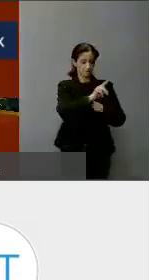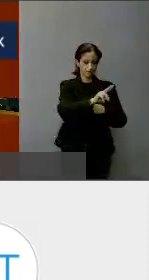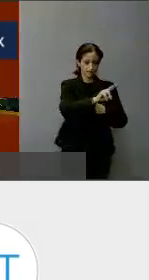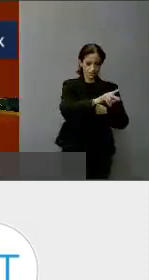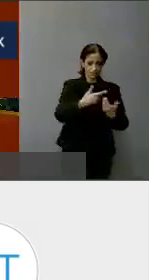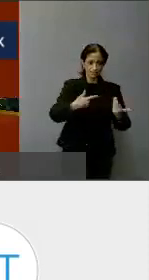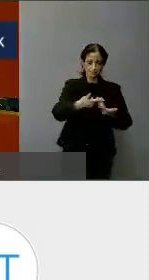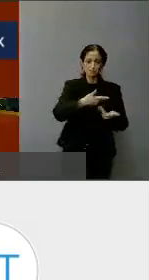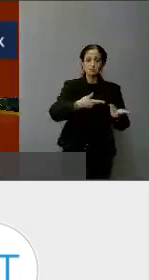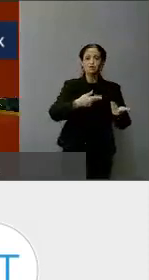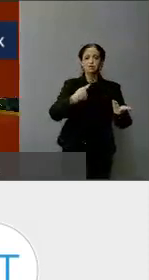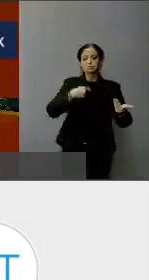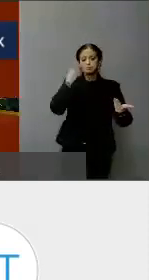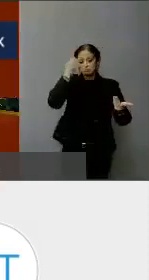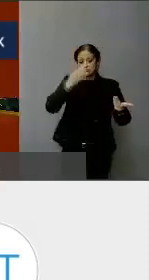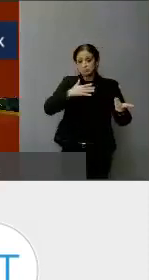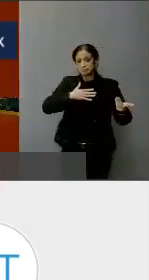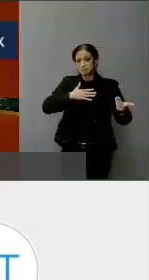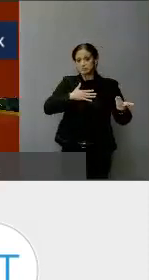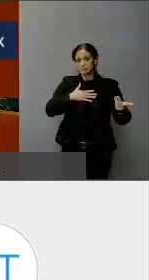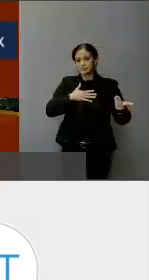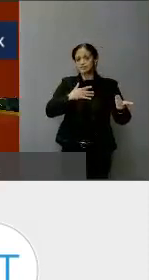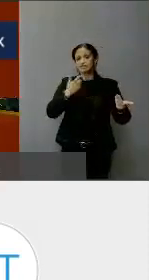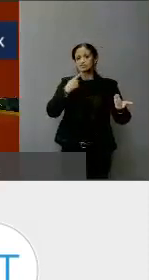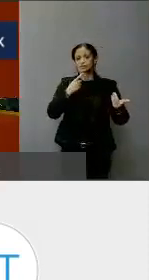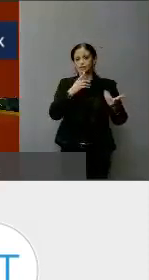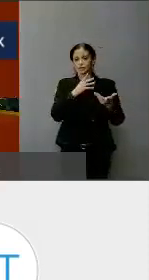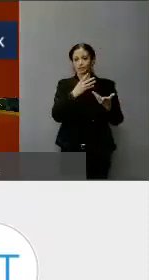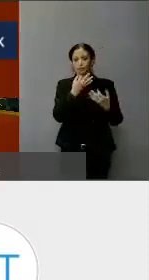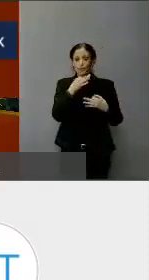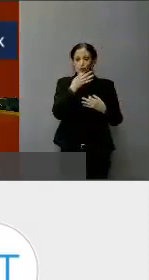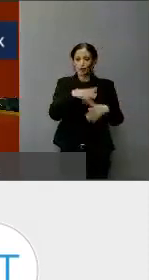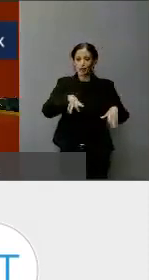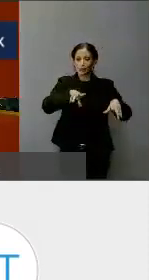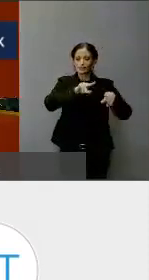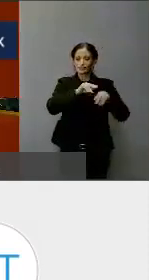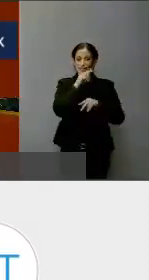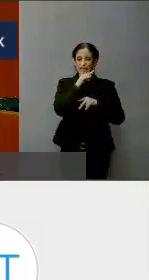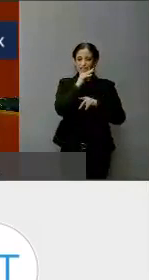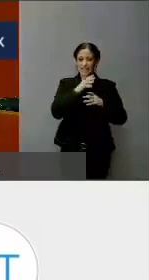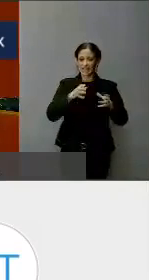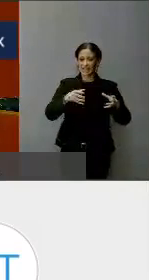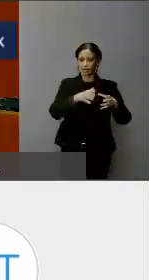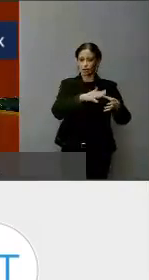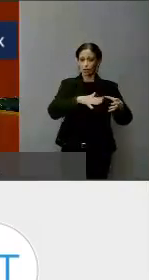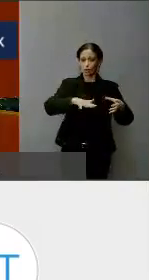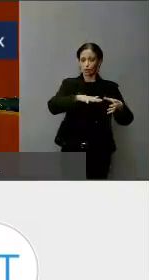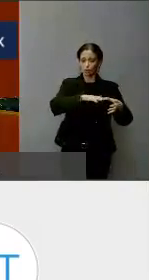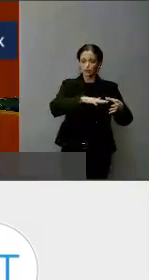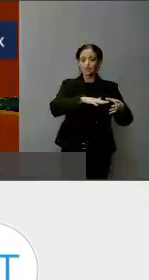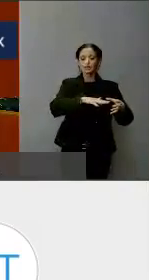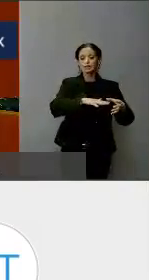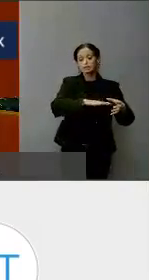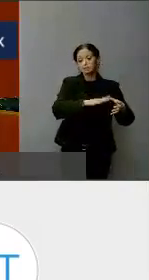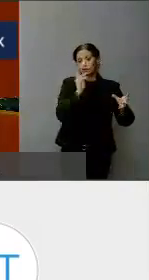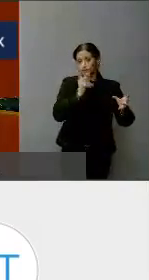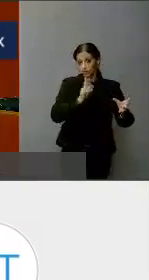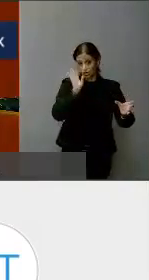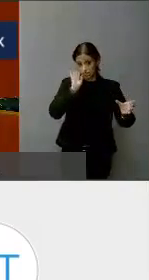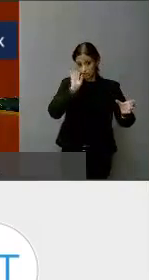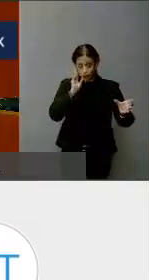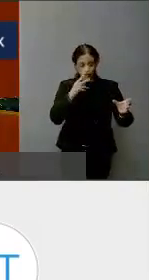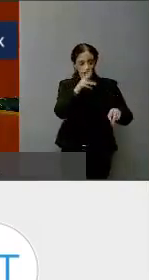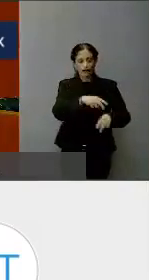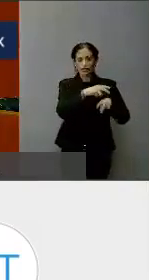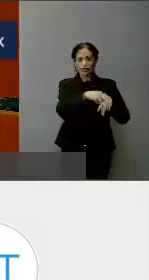mio considerato c'è un riqualifica alla green economy ma non possiamo trascurare ovviamente che l'agricoltura soprattutto